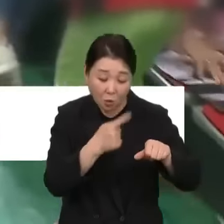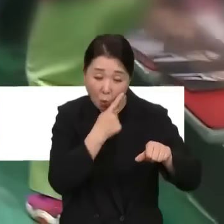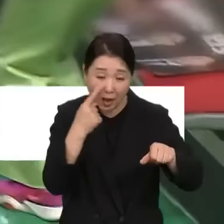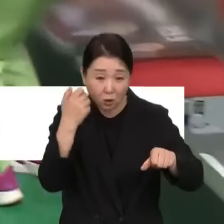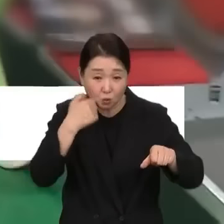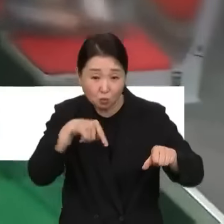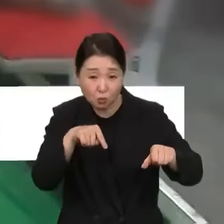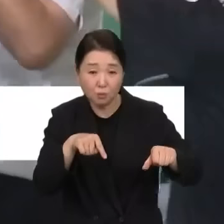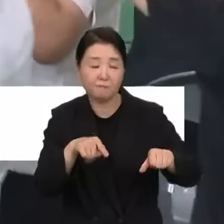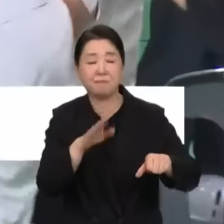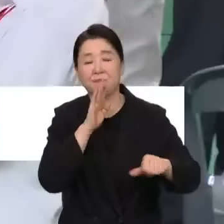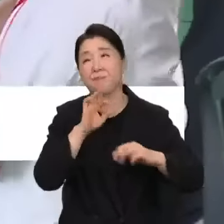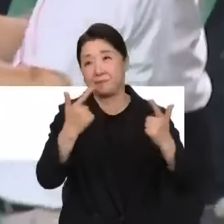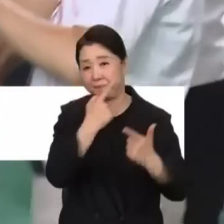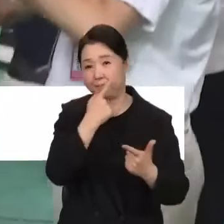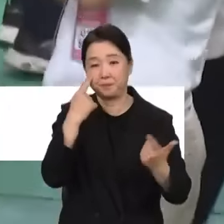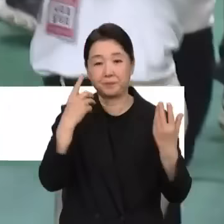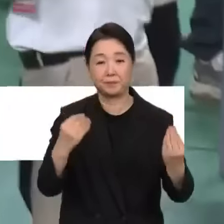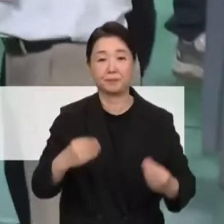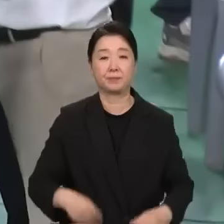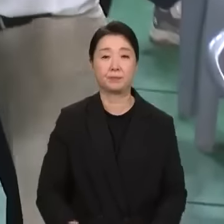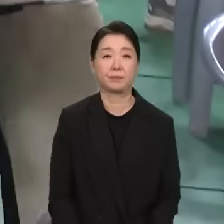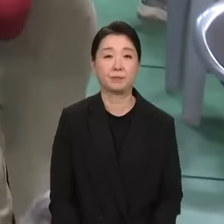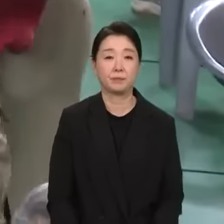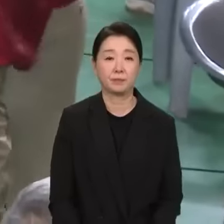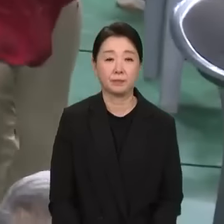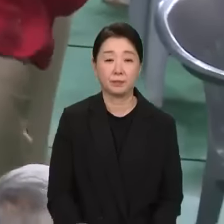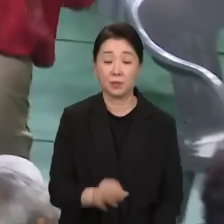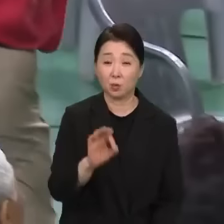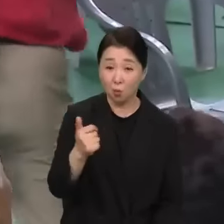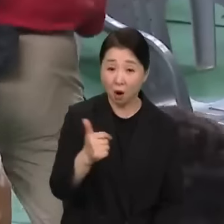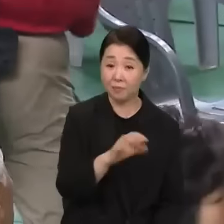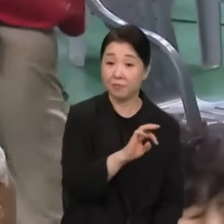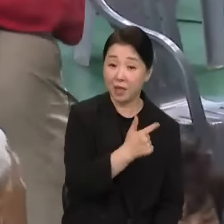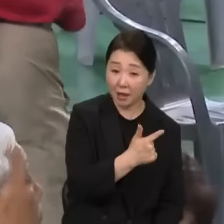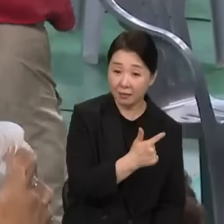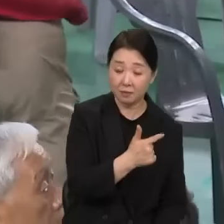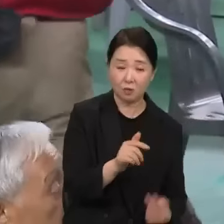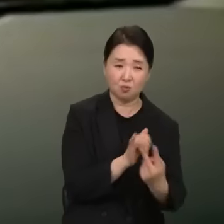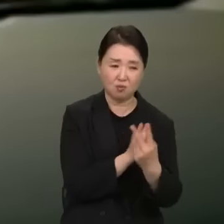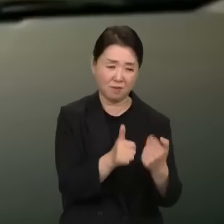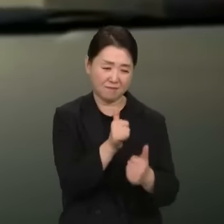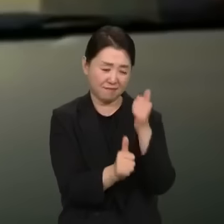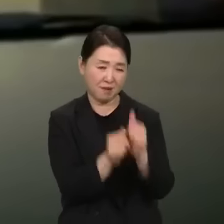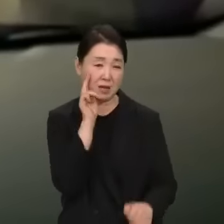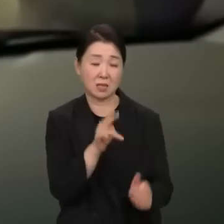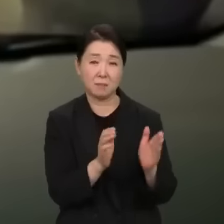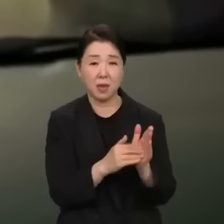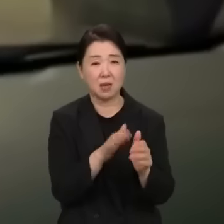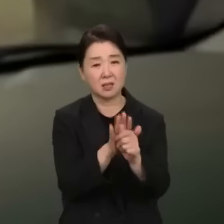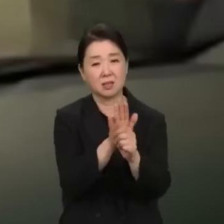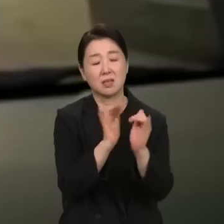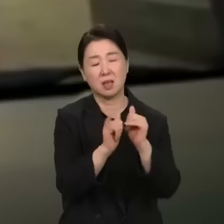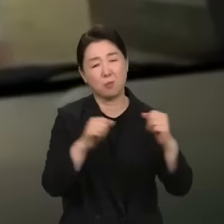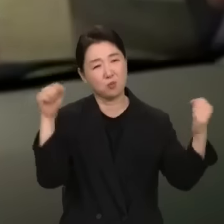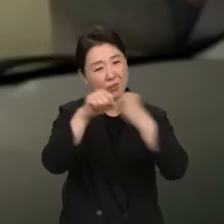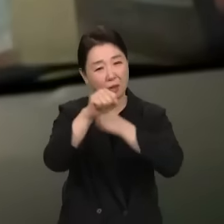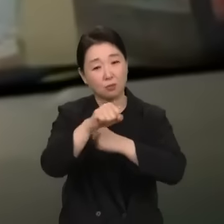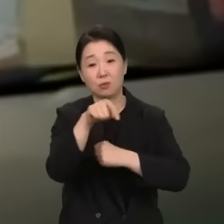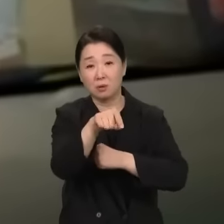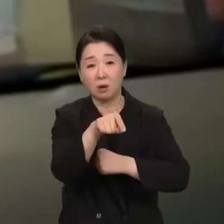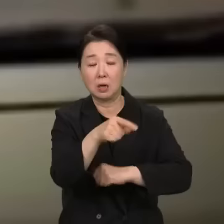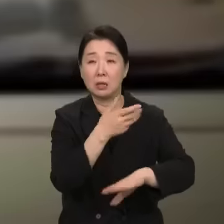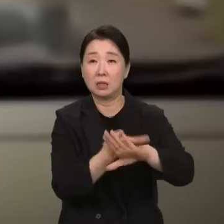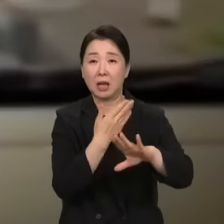한해서는 사실이 아닌 걸로 확인됐습니다. 원 후보와 한 후보 간 경쟁이 과열되면서 벌어진 일부 지지자들의 난투극이 또